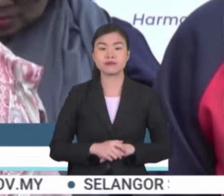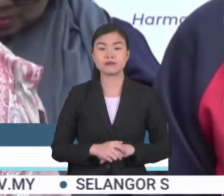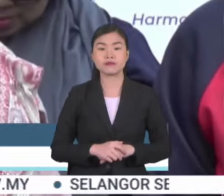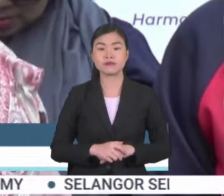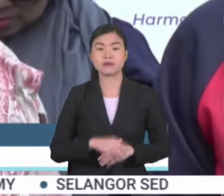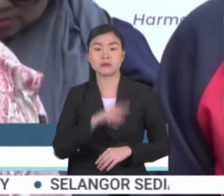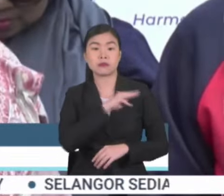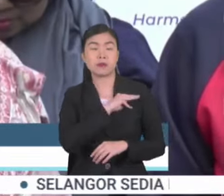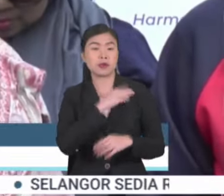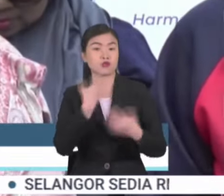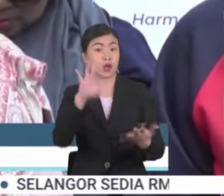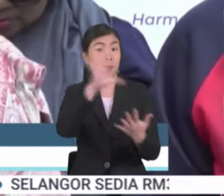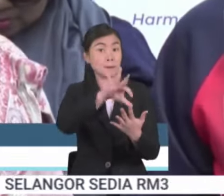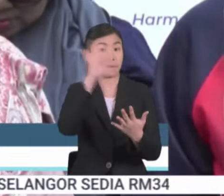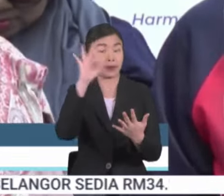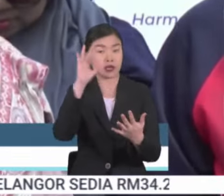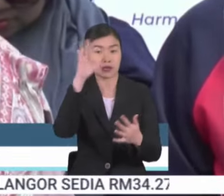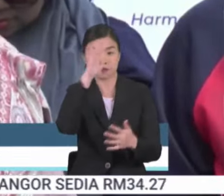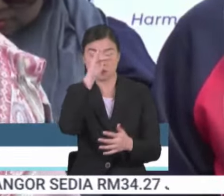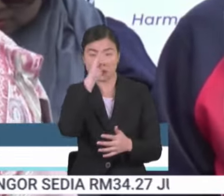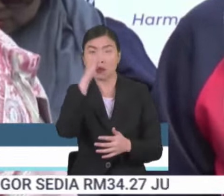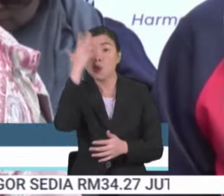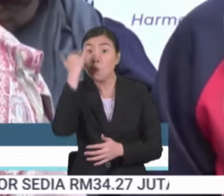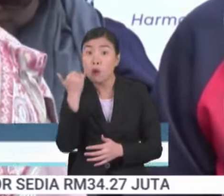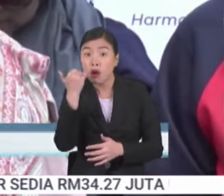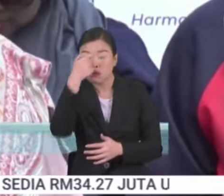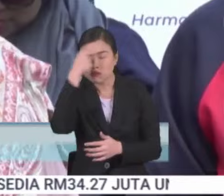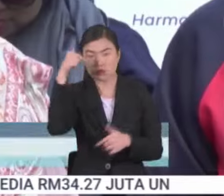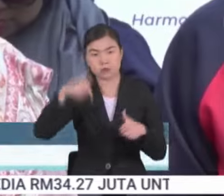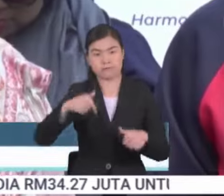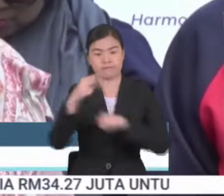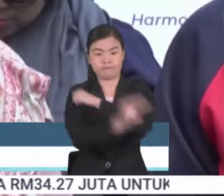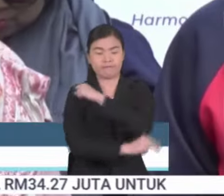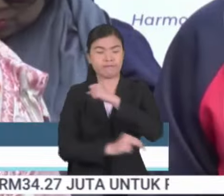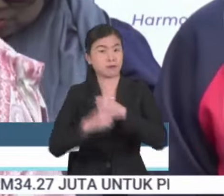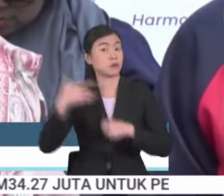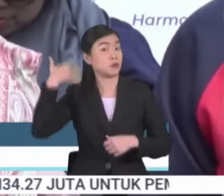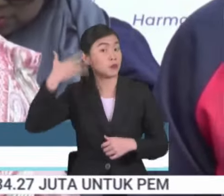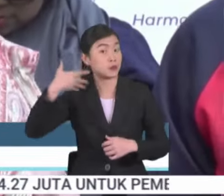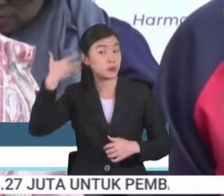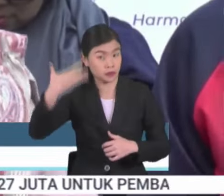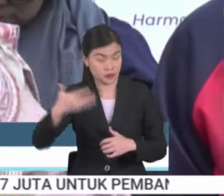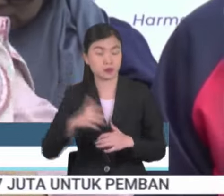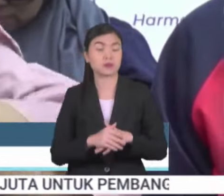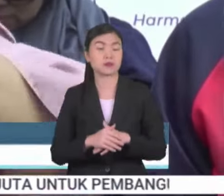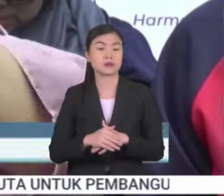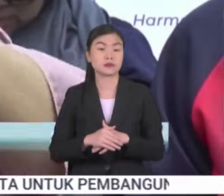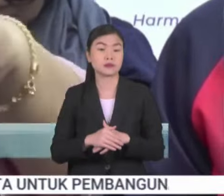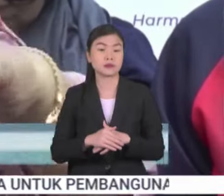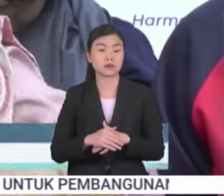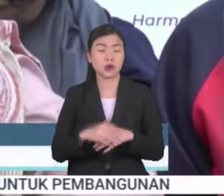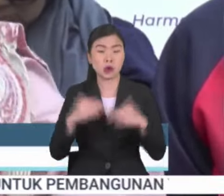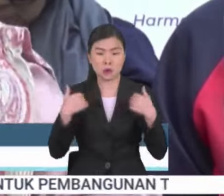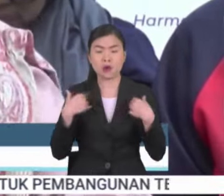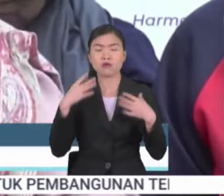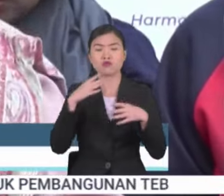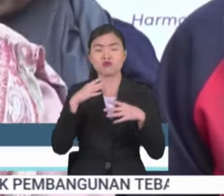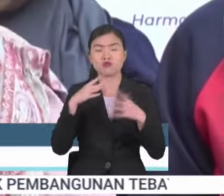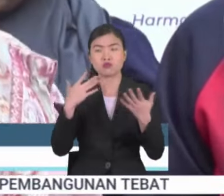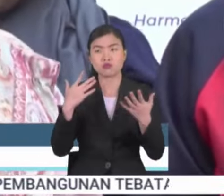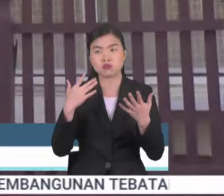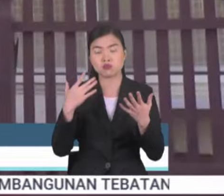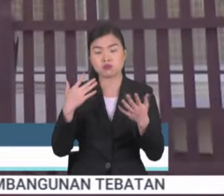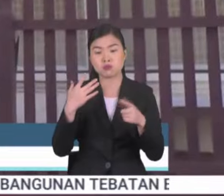Kementerian telah memilih Melaka satunya sebab ini adalah negeri bersejarah dan kita juga ada di kawasan ini di